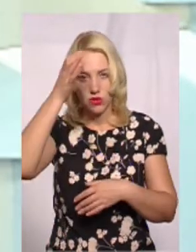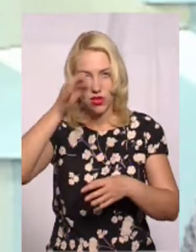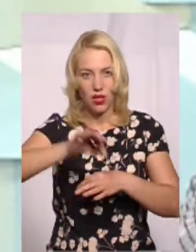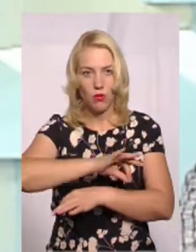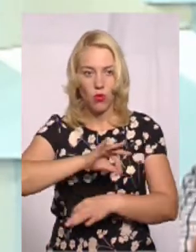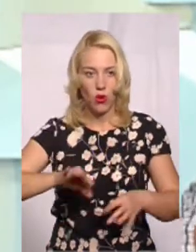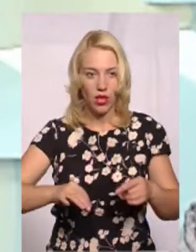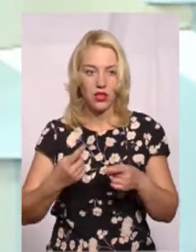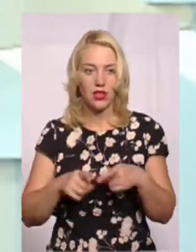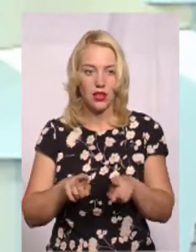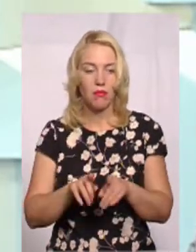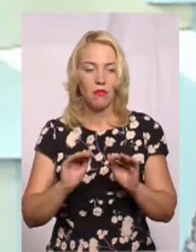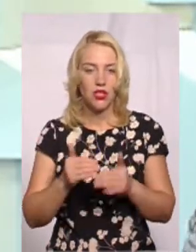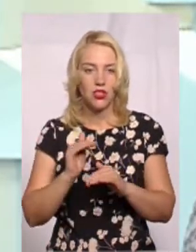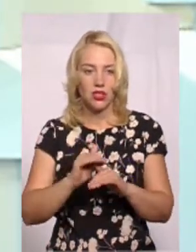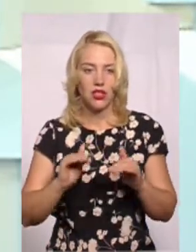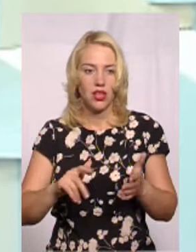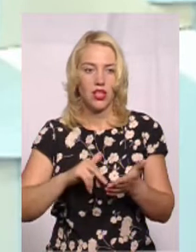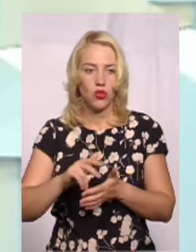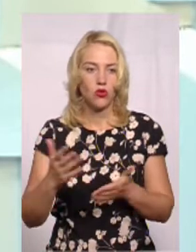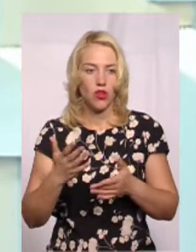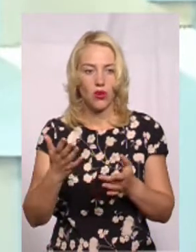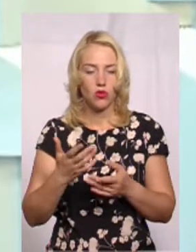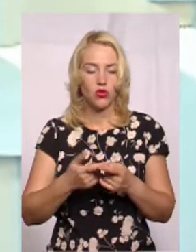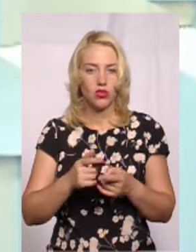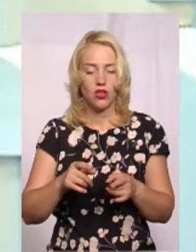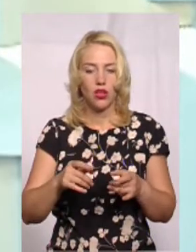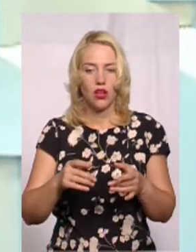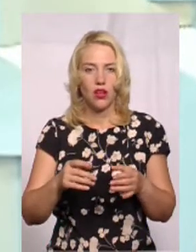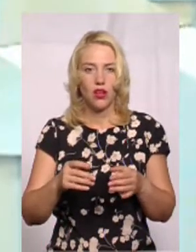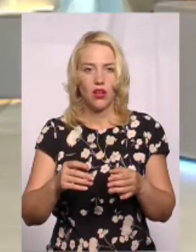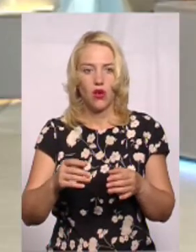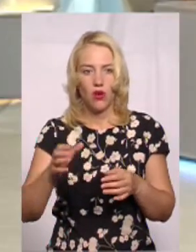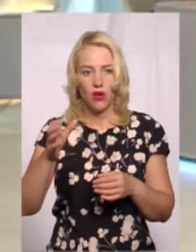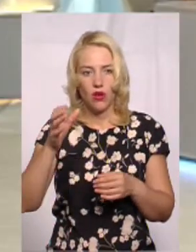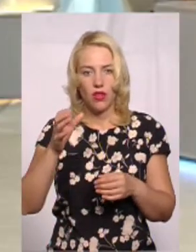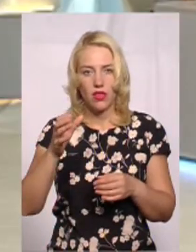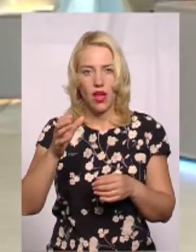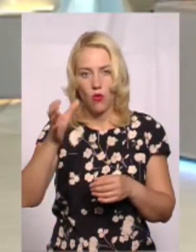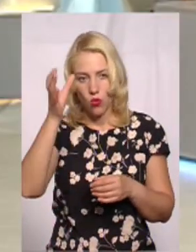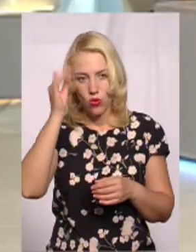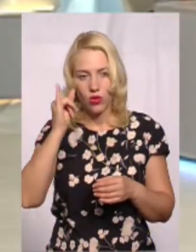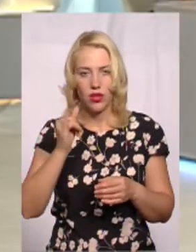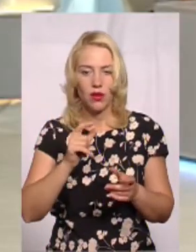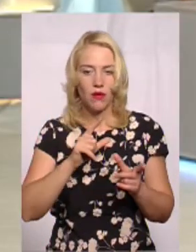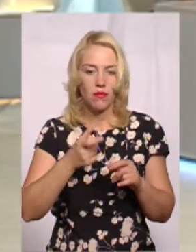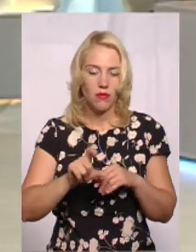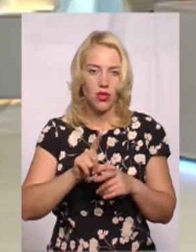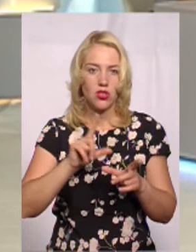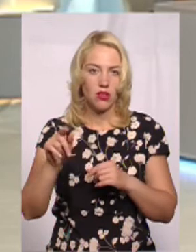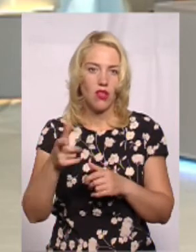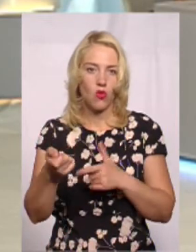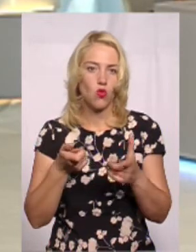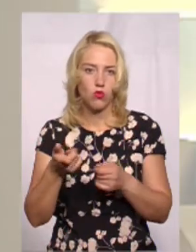менше, скажімо, дітей, ну, йдуть в якусь круту науку, а більше їдуть на клубніку в Польщу. Ну, послухаємо ще